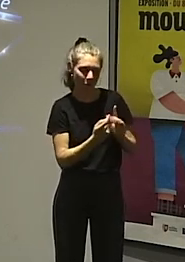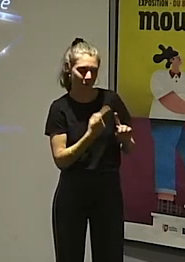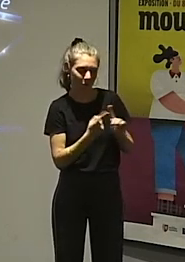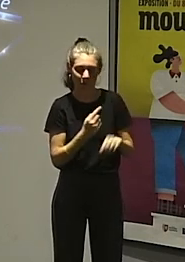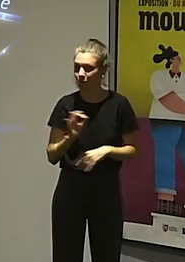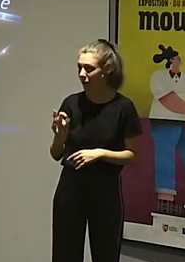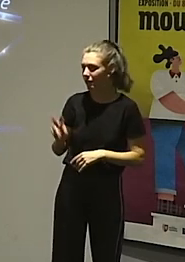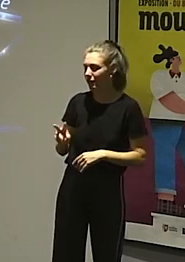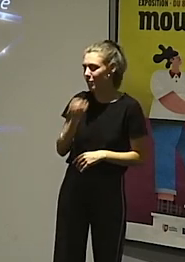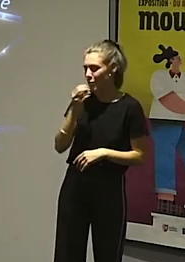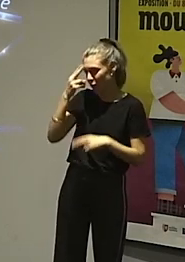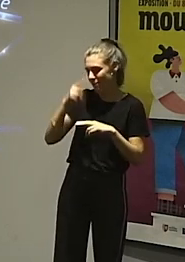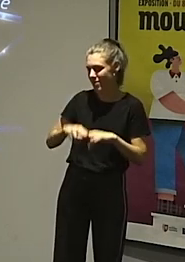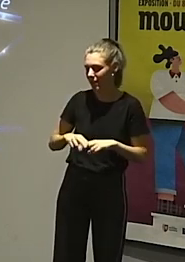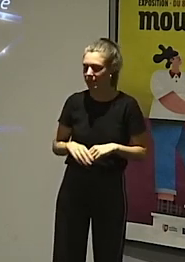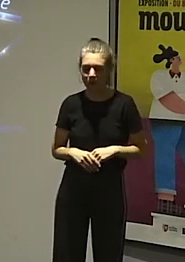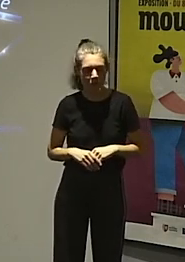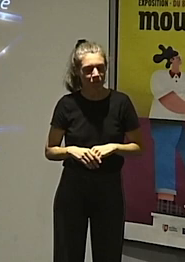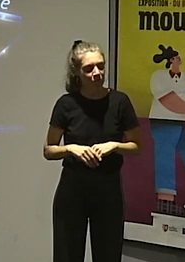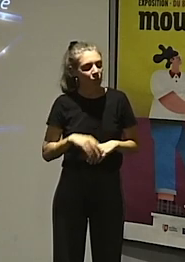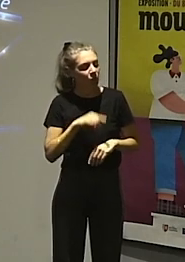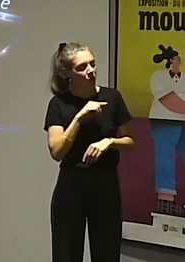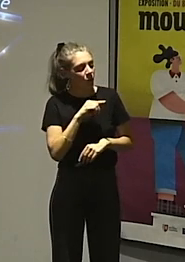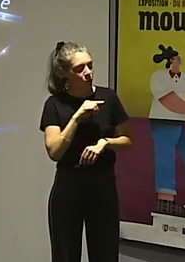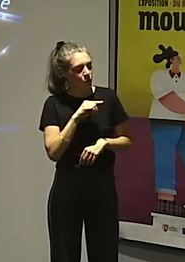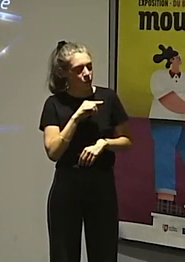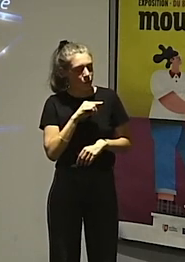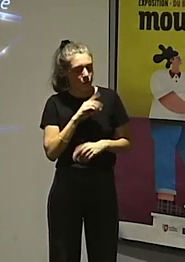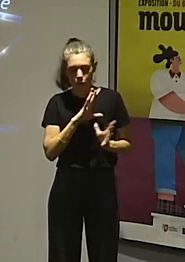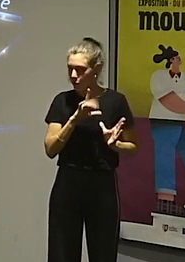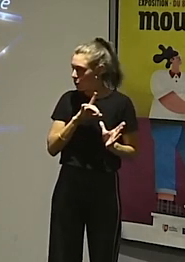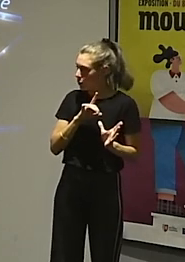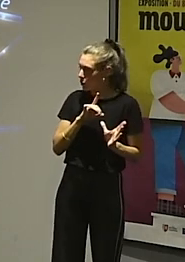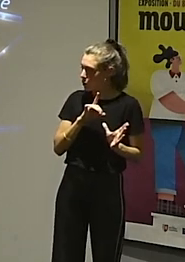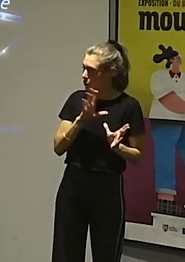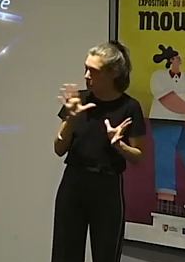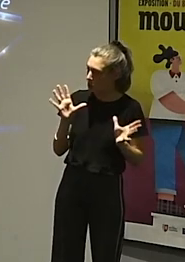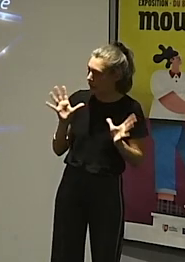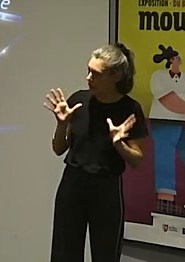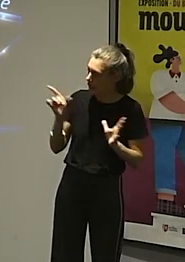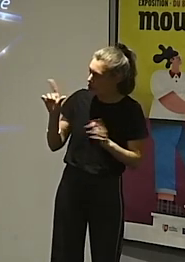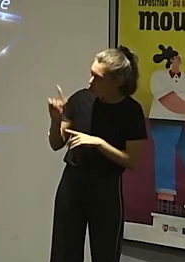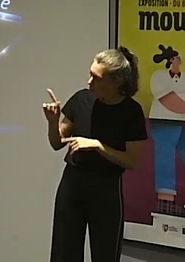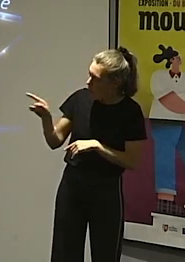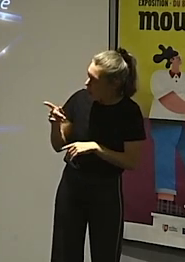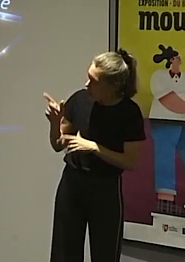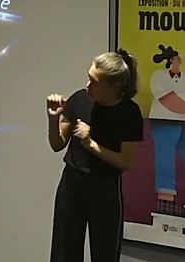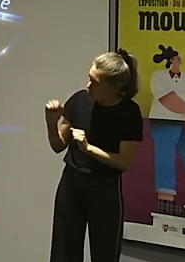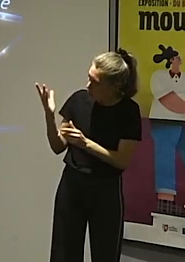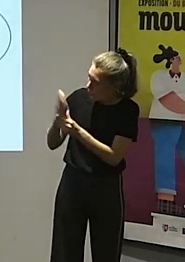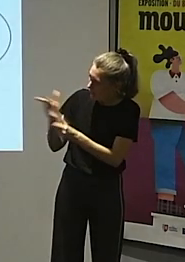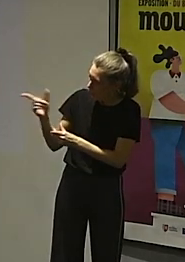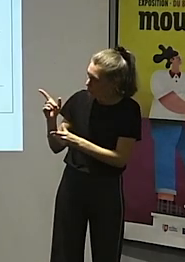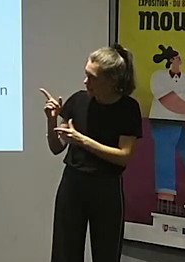gravés. Donc, Geoffroy, toi, par rapport à ce qu'a pu dire Mohamed, est-ce que voilà, le lien, voilà, encore une fois,